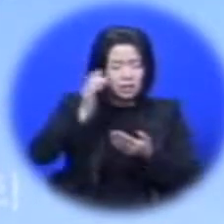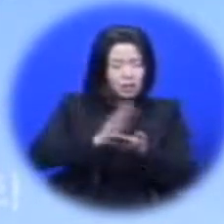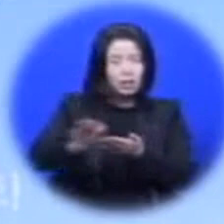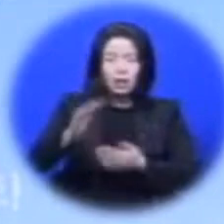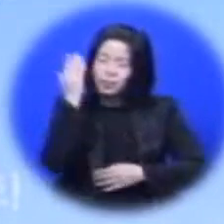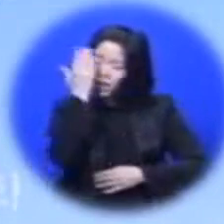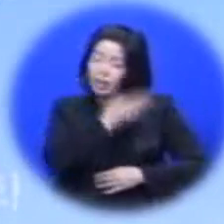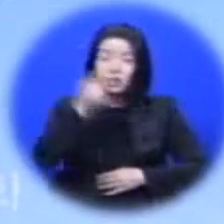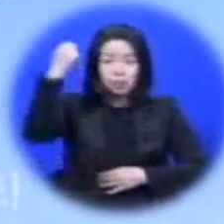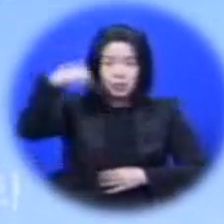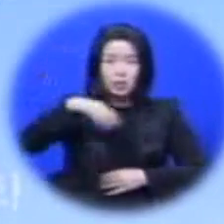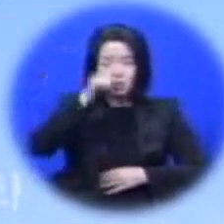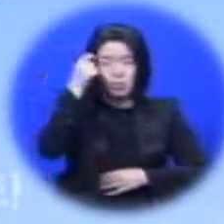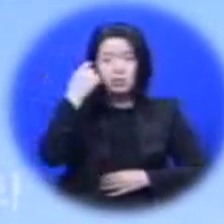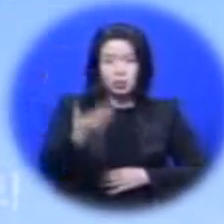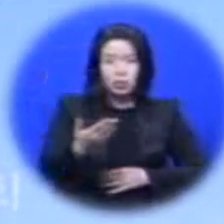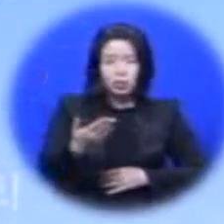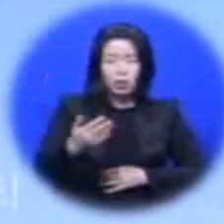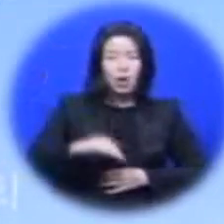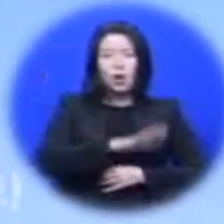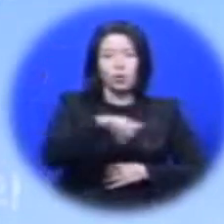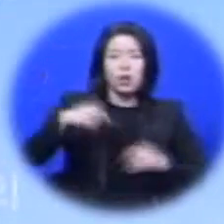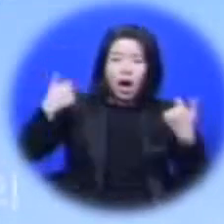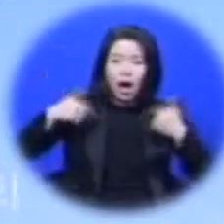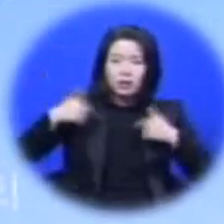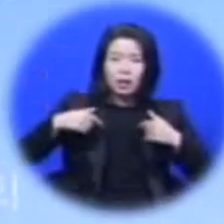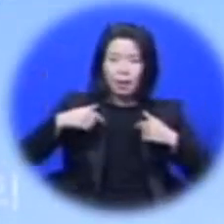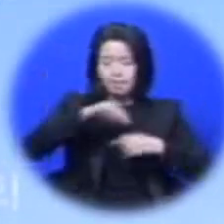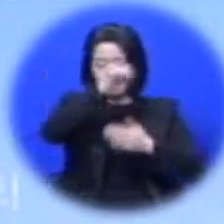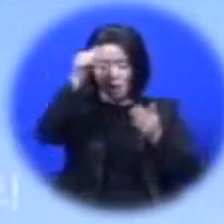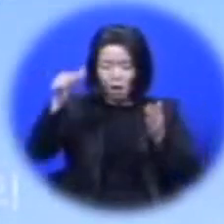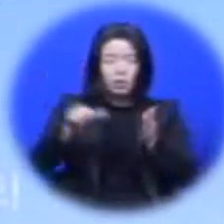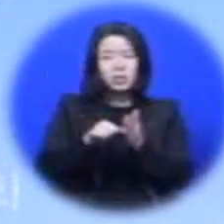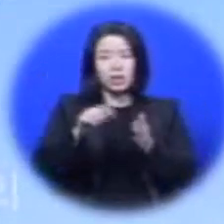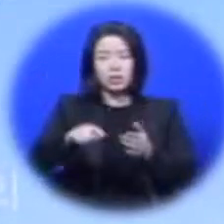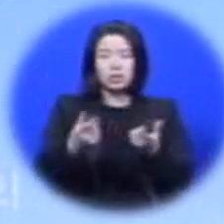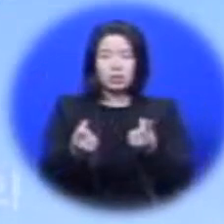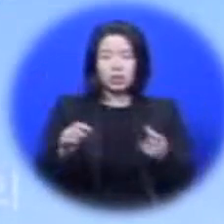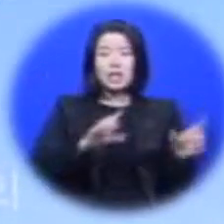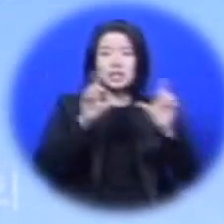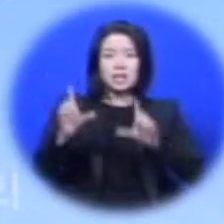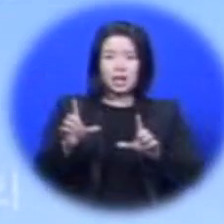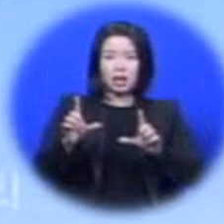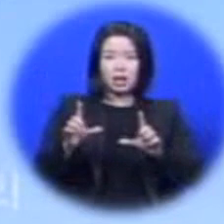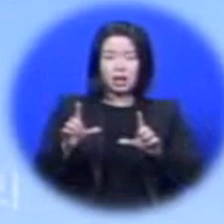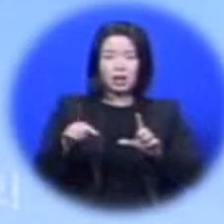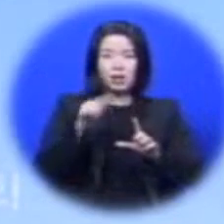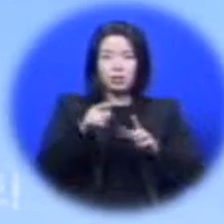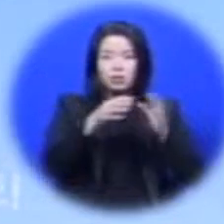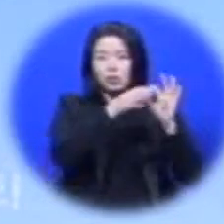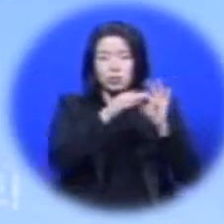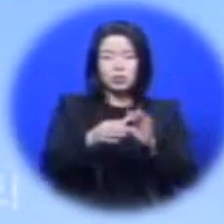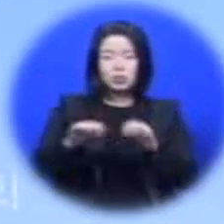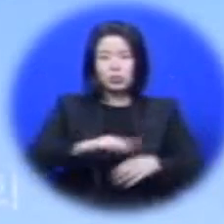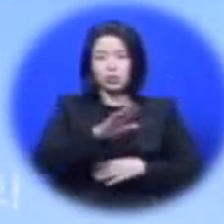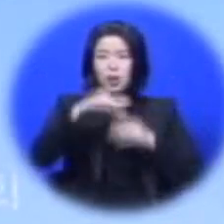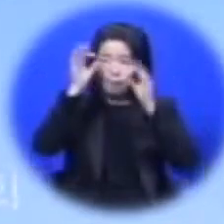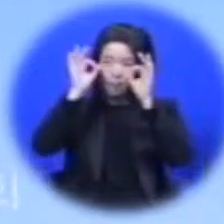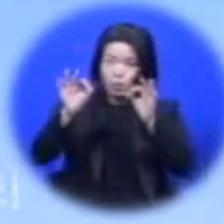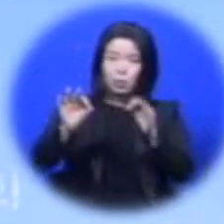느끼잖아요. 우리는 거의 평생 그렇게 삽니다. 그러면서 우리가 이렇게